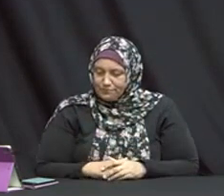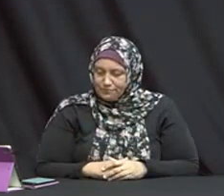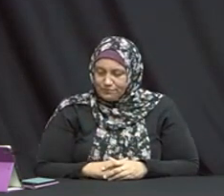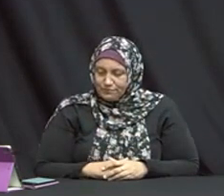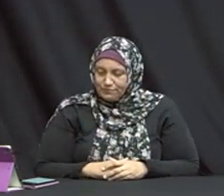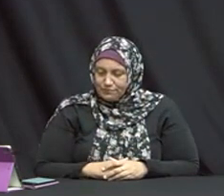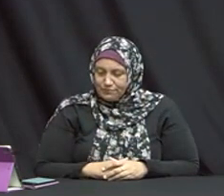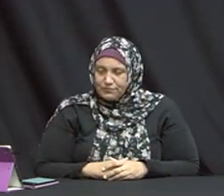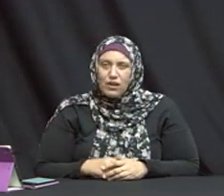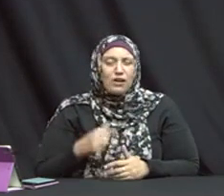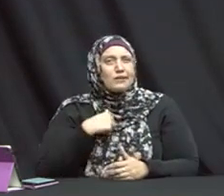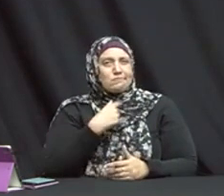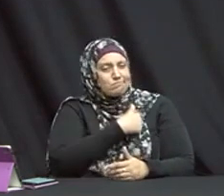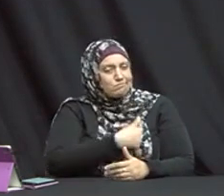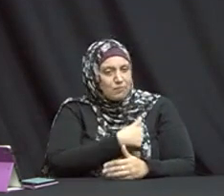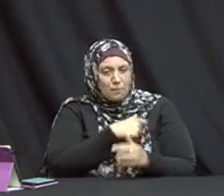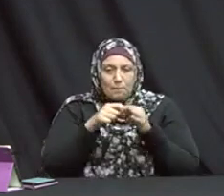والطور